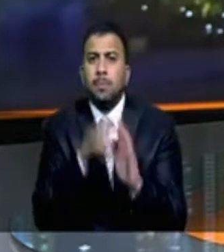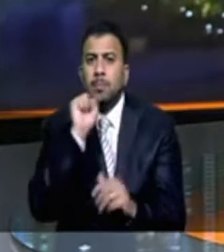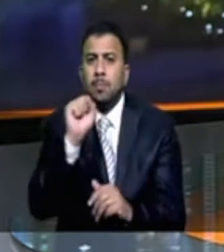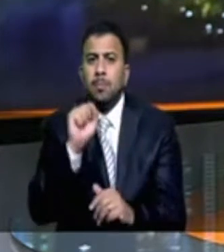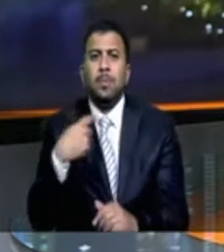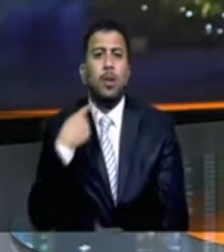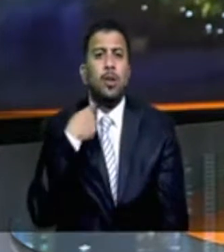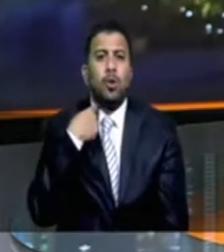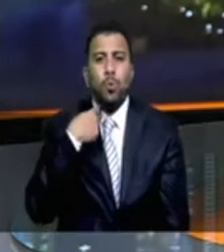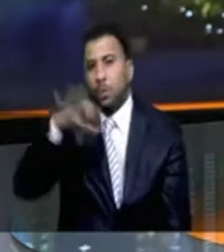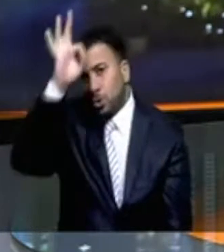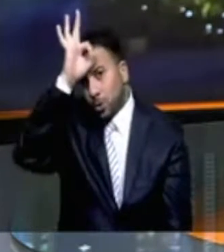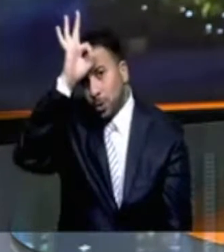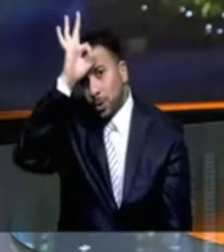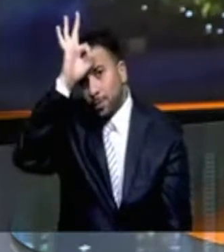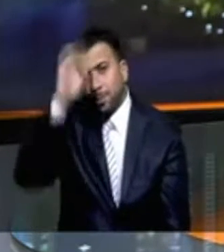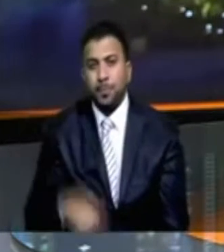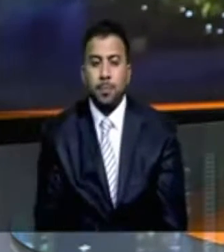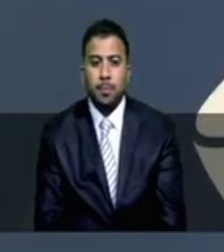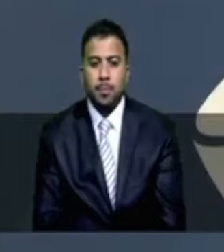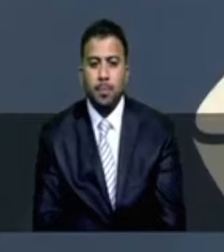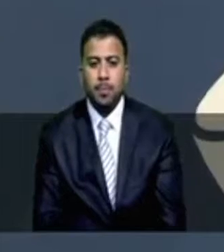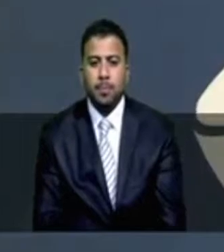أكاديمية العلوم الشرطية.